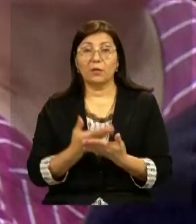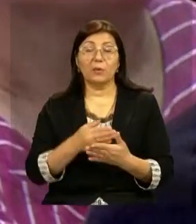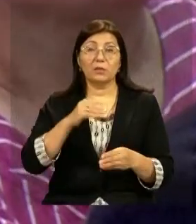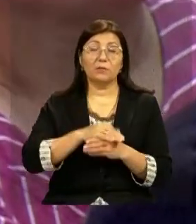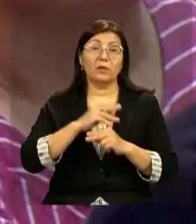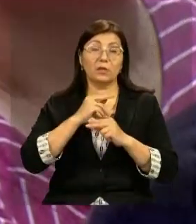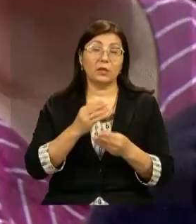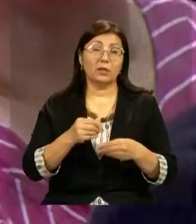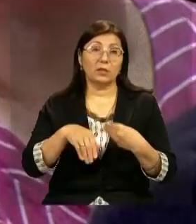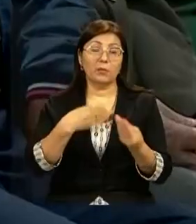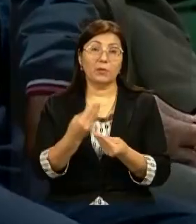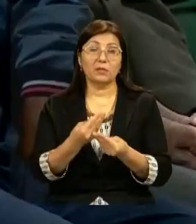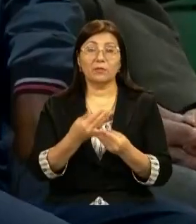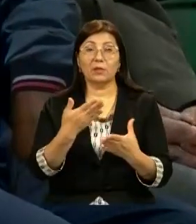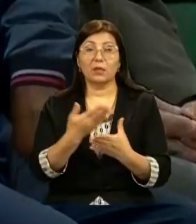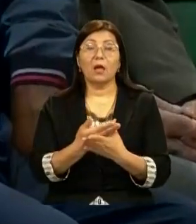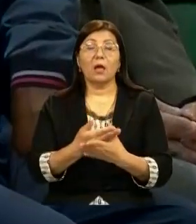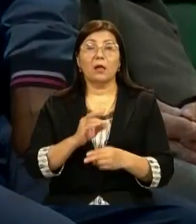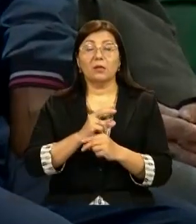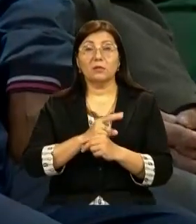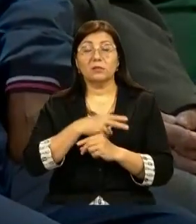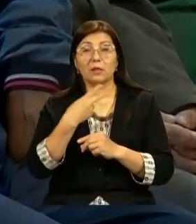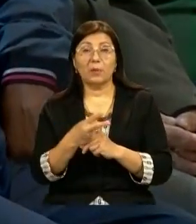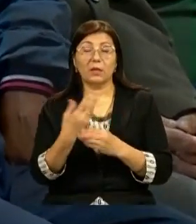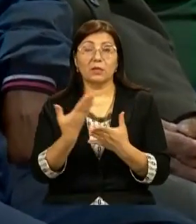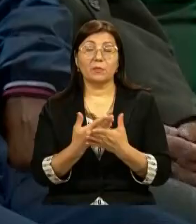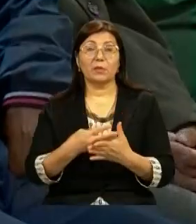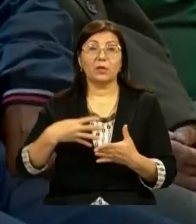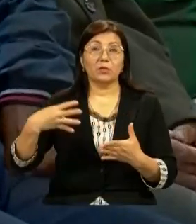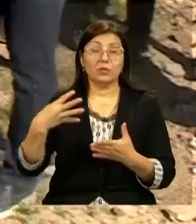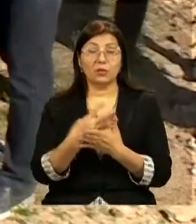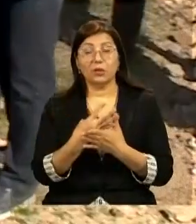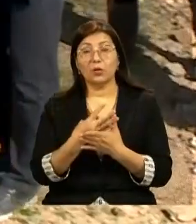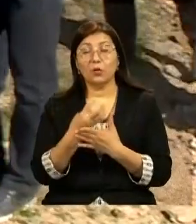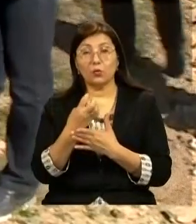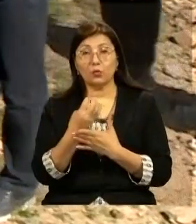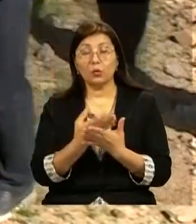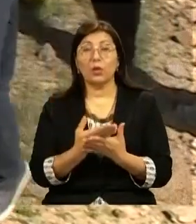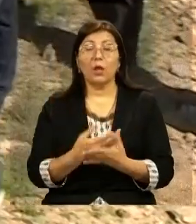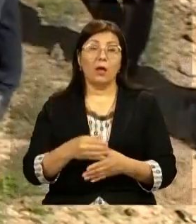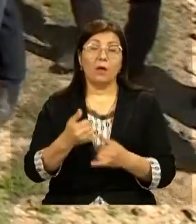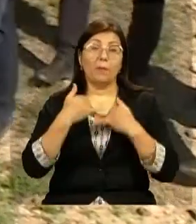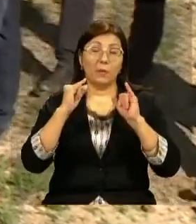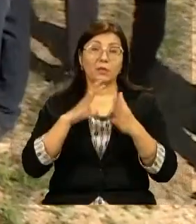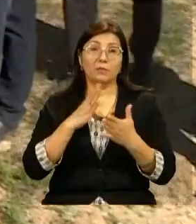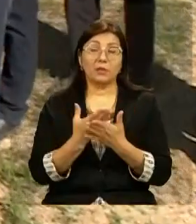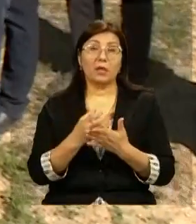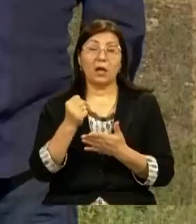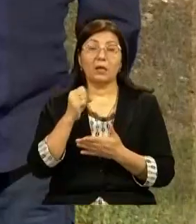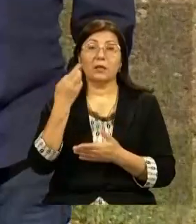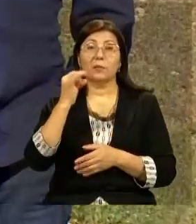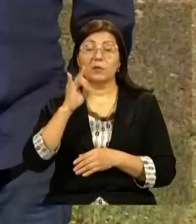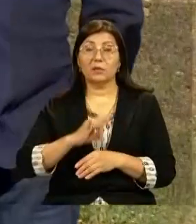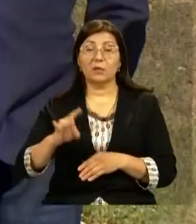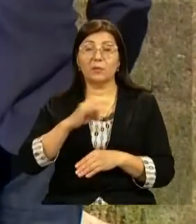уделяются средства для выплаты компенсации за погибших паводок 444 голов скота. Во время рабочей поездки по Этикибийскому району